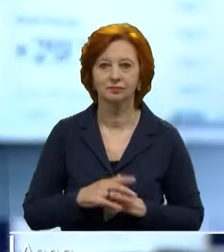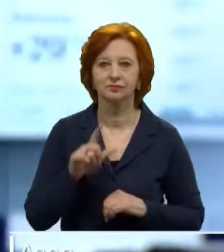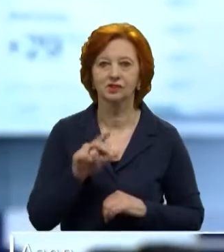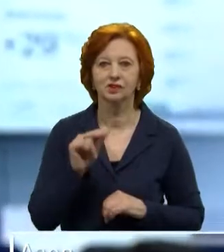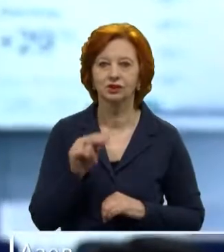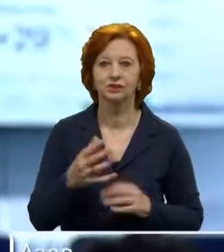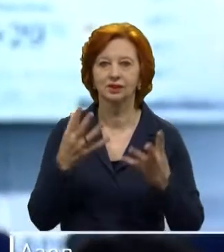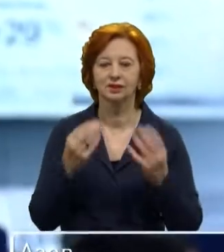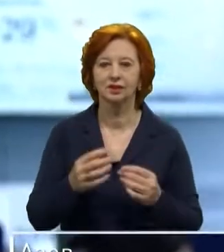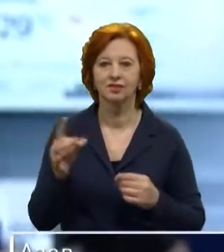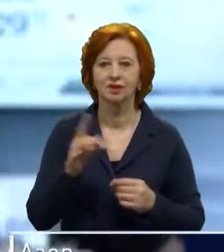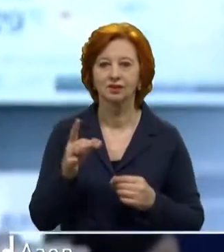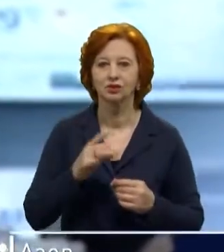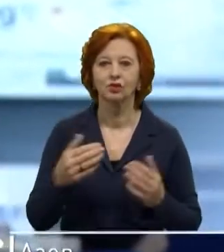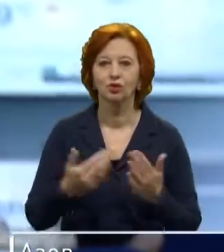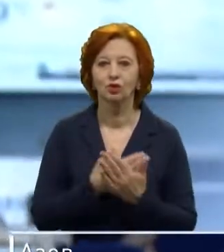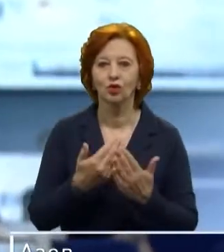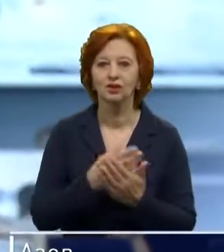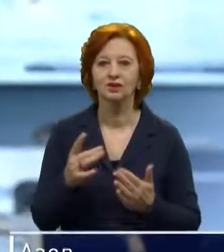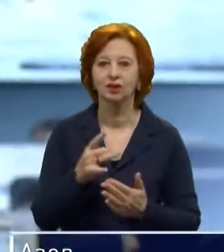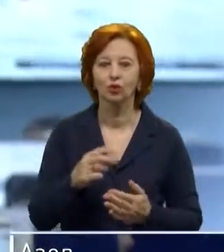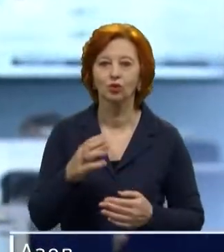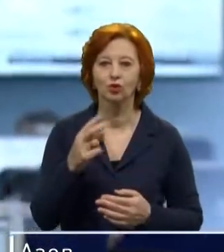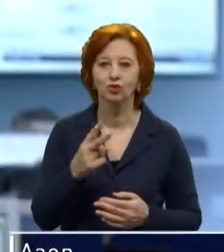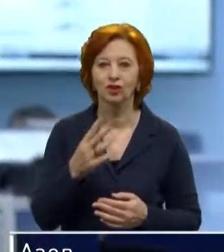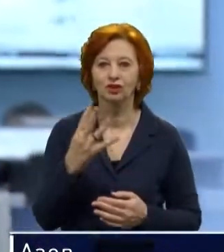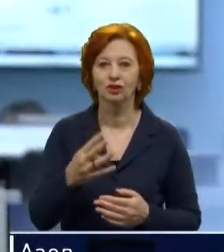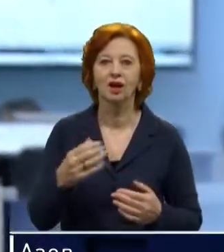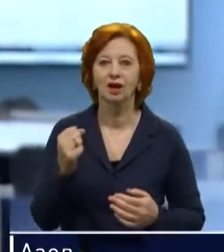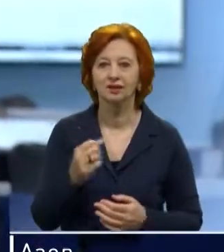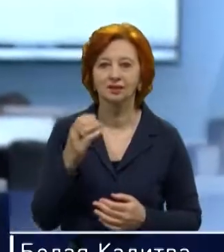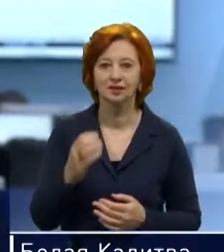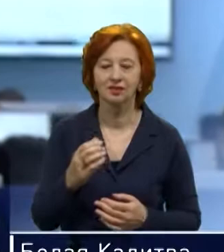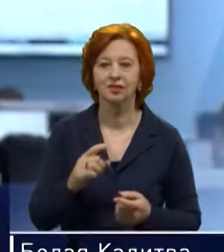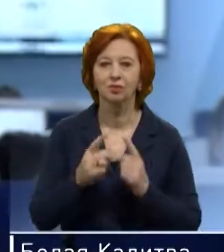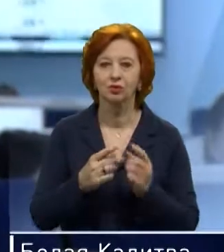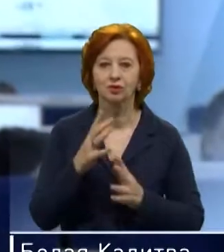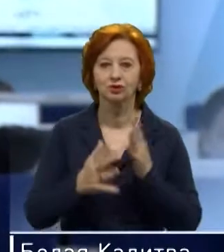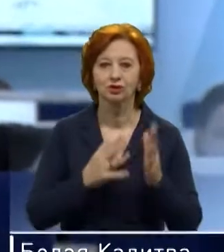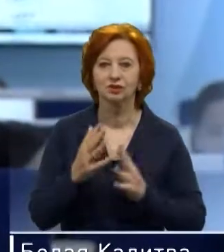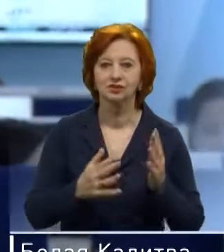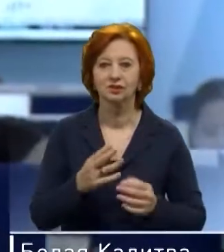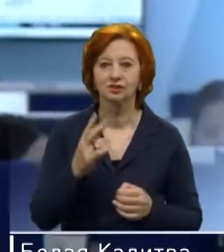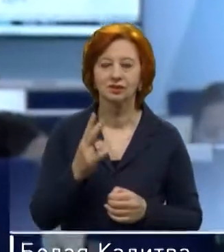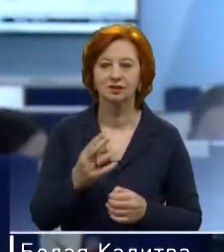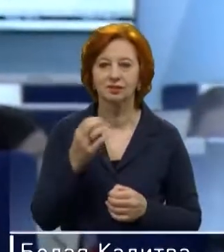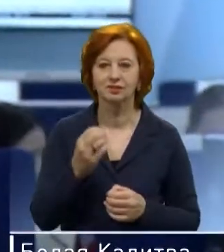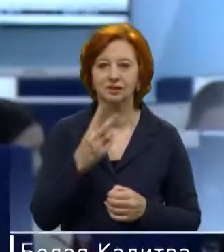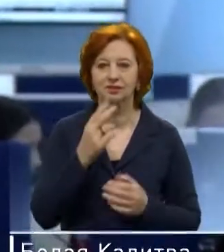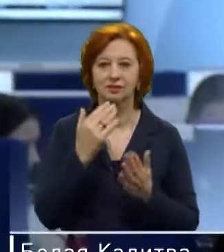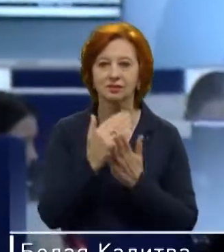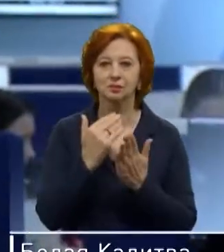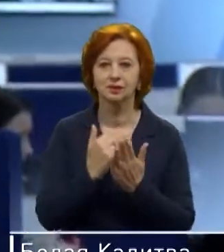Два часа дня в Ростове. Вы смотрите новости региона на Дон-24. В студии Ася Скрынникова. Перевод на русский жестовый язык Натальи